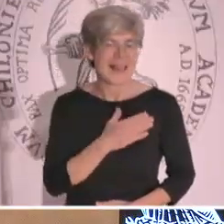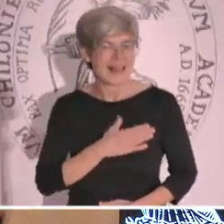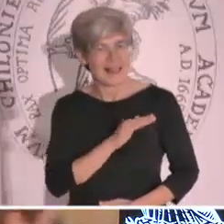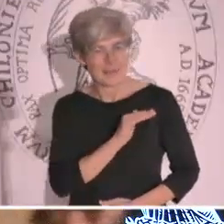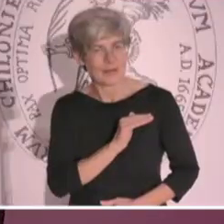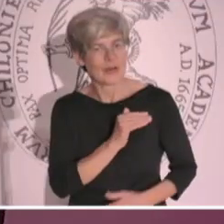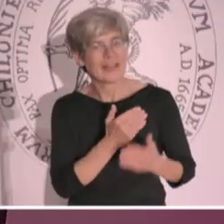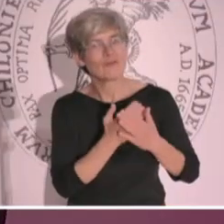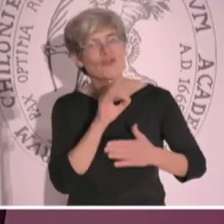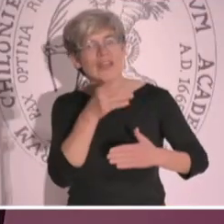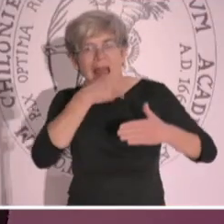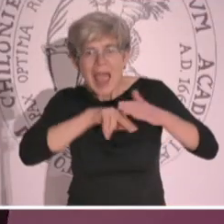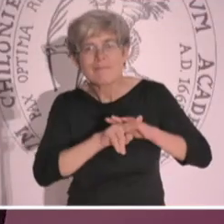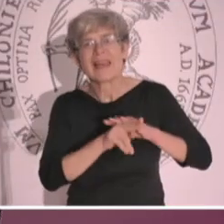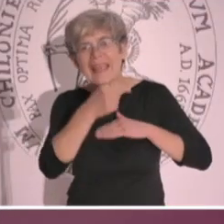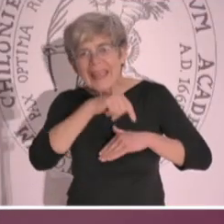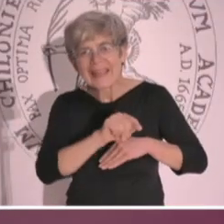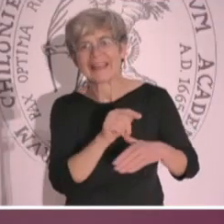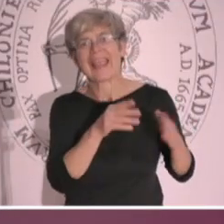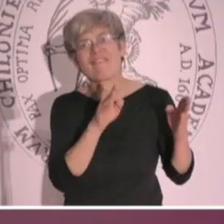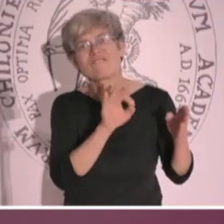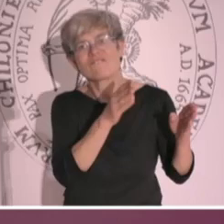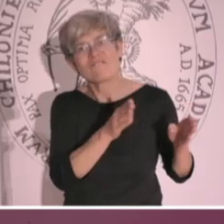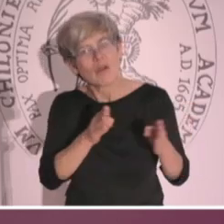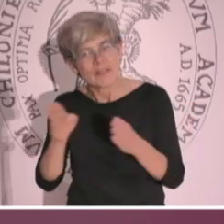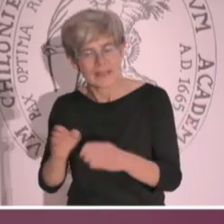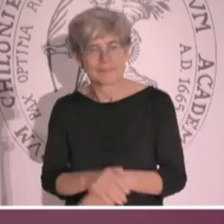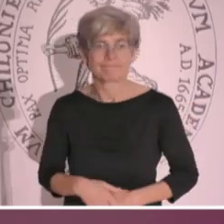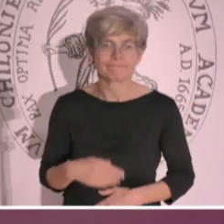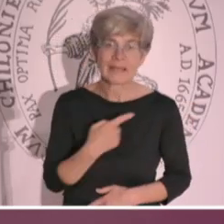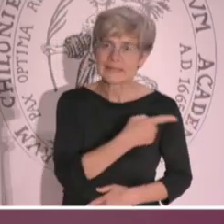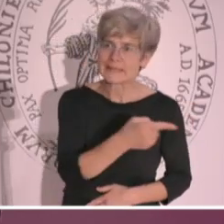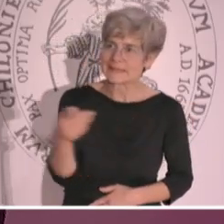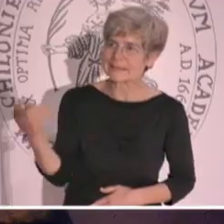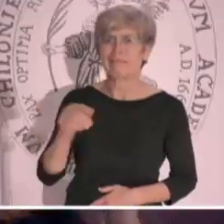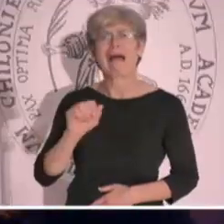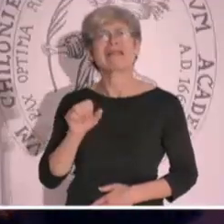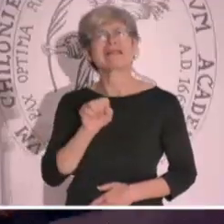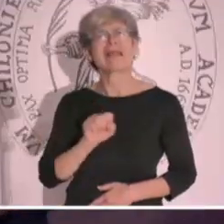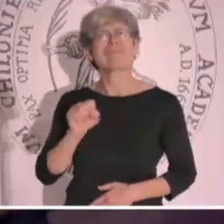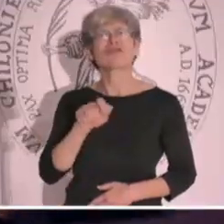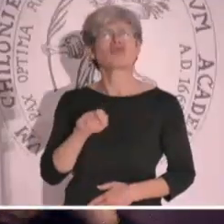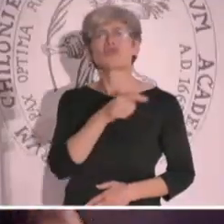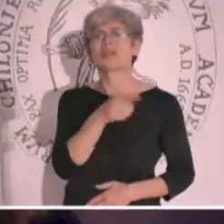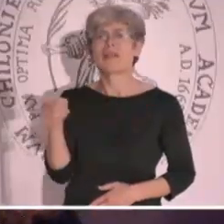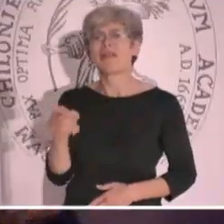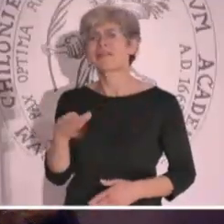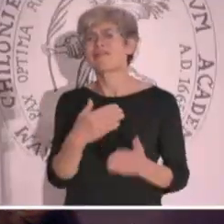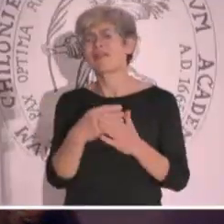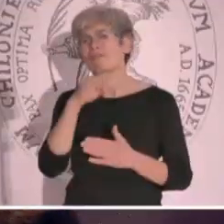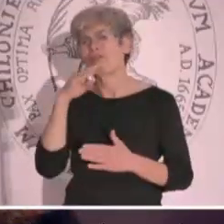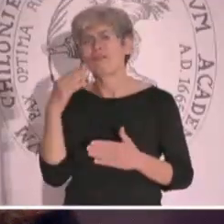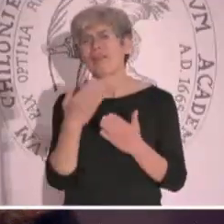als Erstsemesterstudierende werden sicherlich in den nächsten Wochen, Monaten und Jahren noch vielfältige Kontakte mit